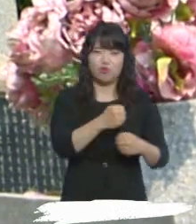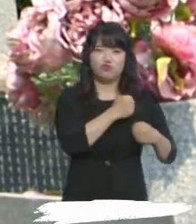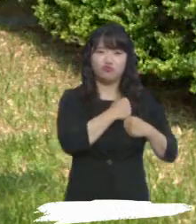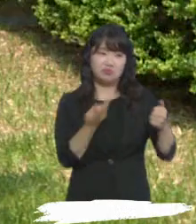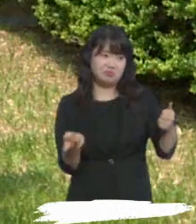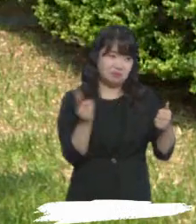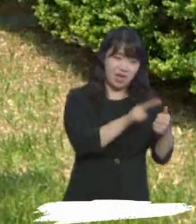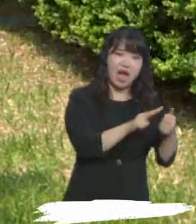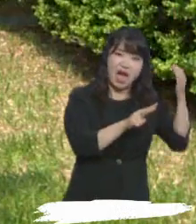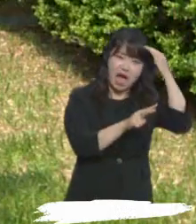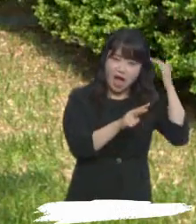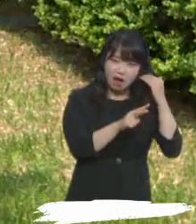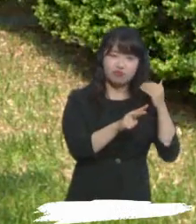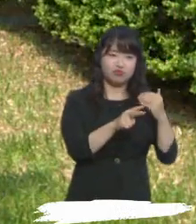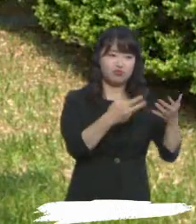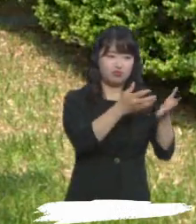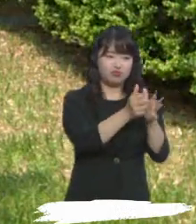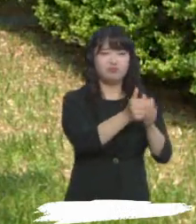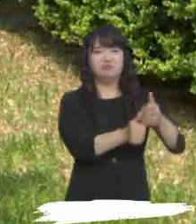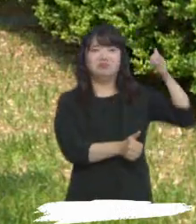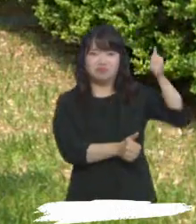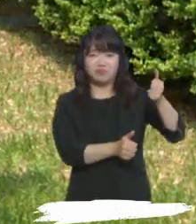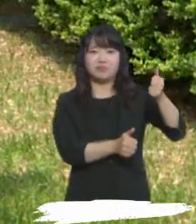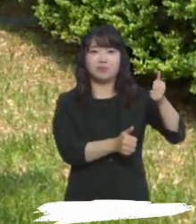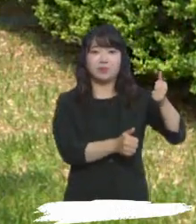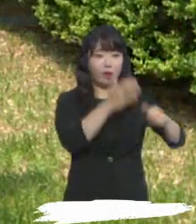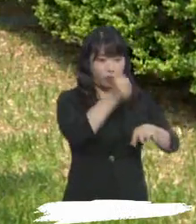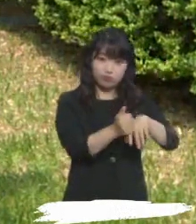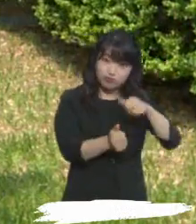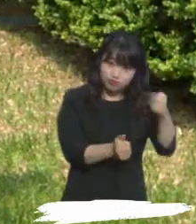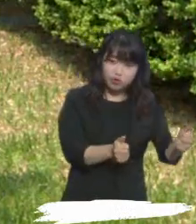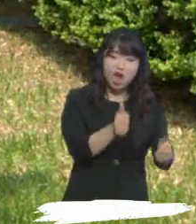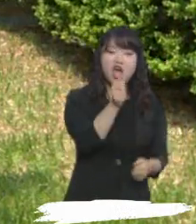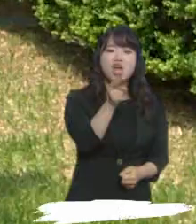육군참모총장, 국방부 장관에 오르며 현충원에 잠들었습니다.